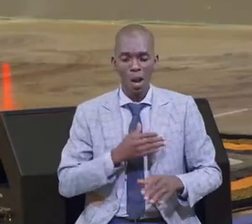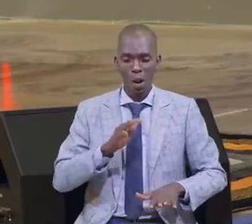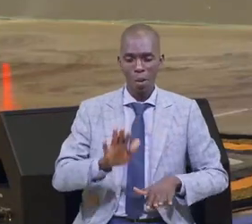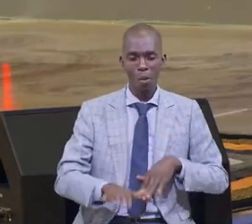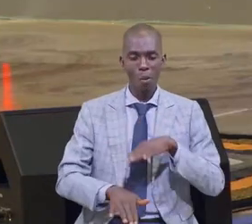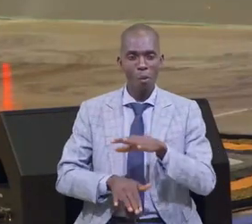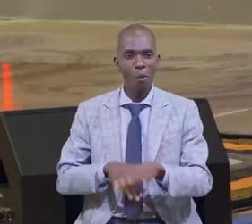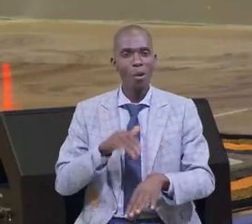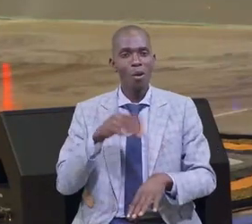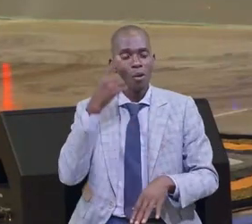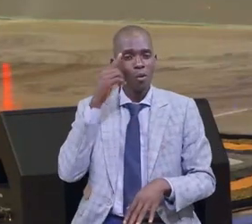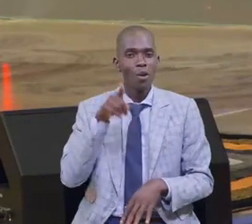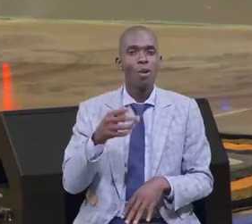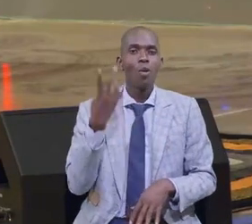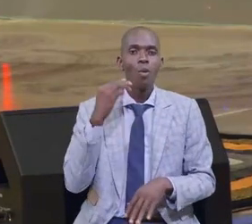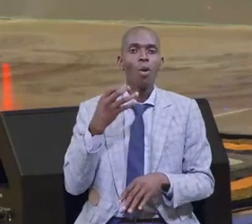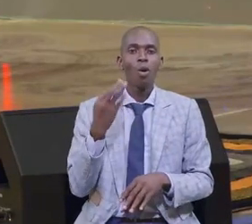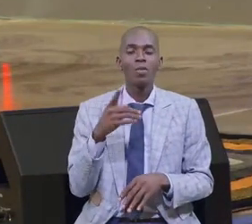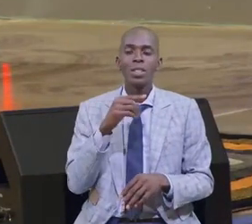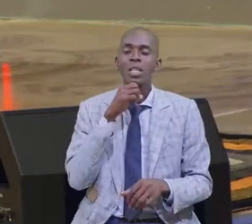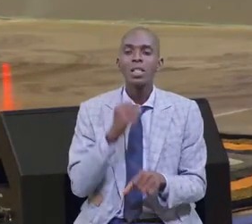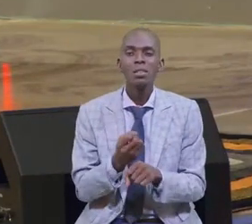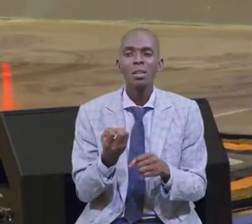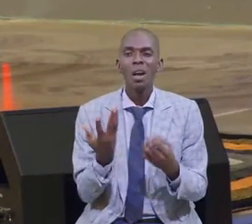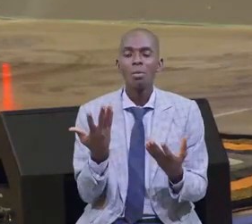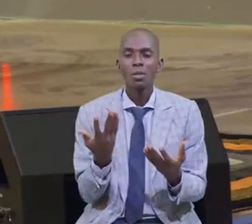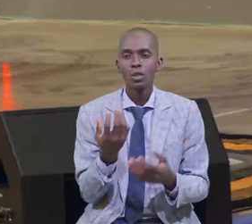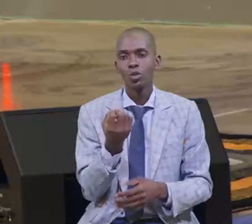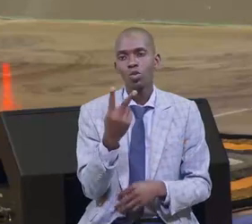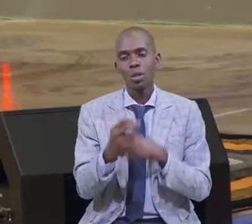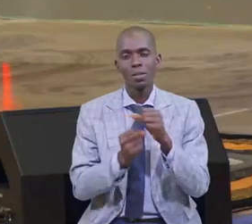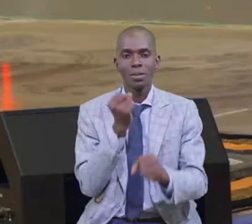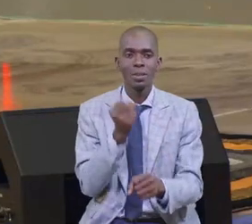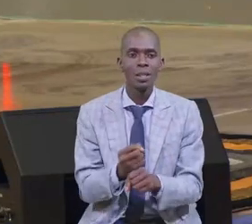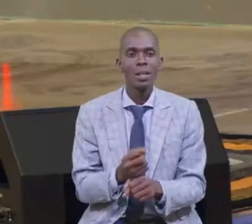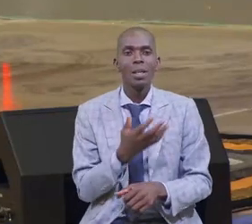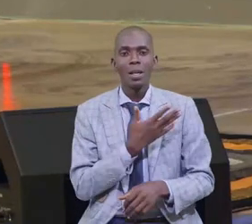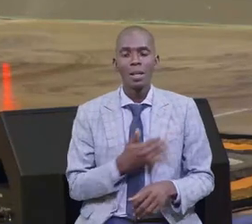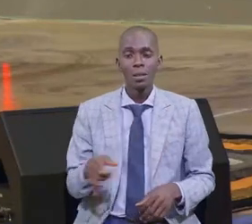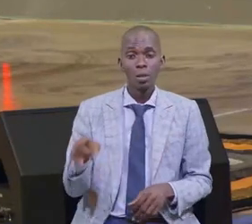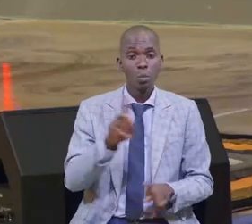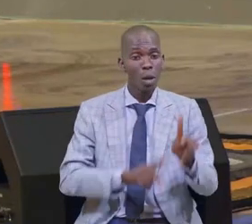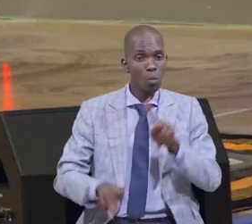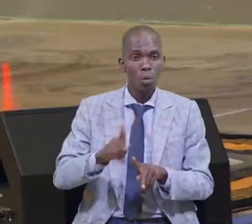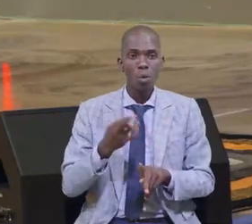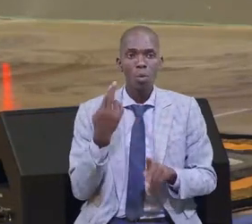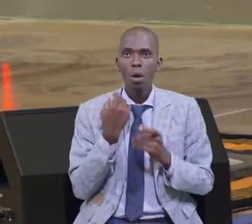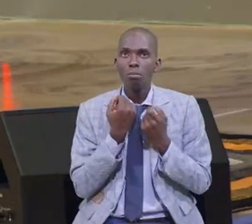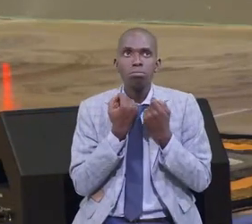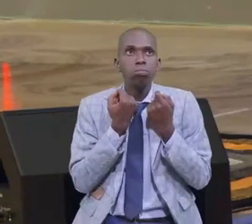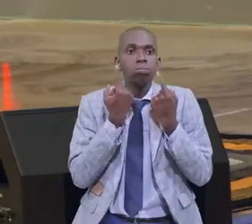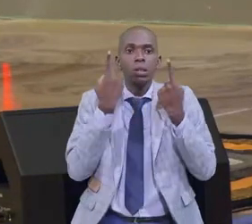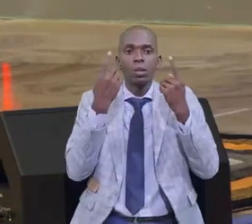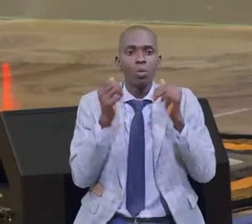et se mit à marcher, car elle avait 12 ans. Et ils furent dans un